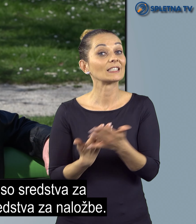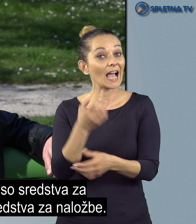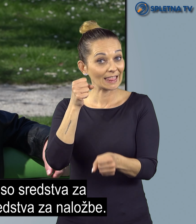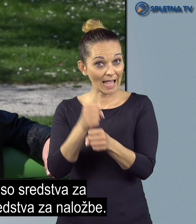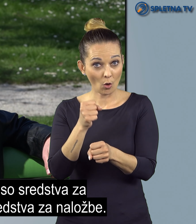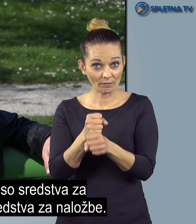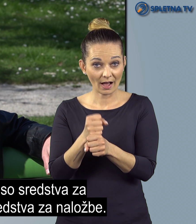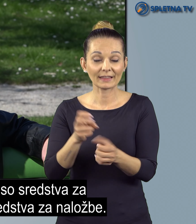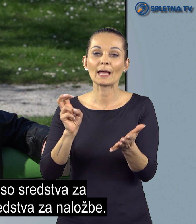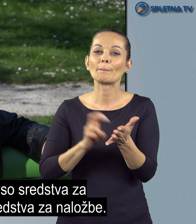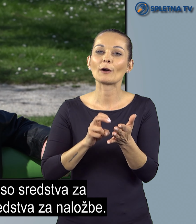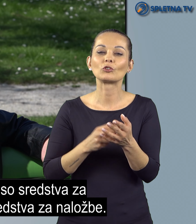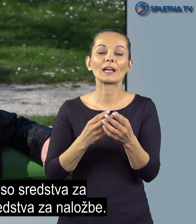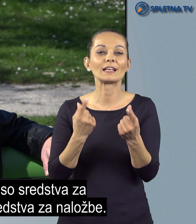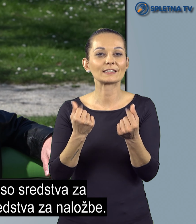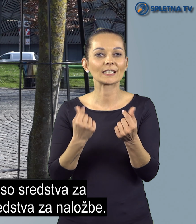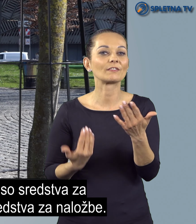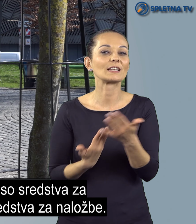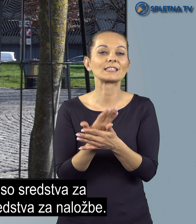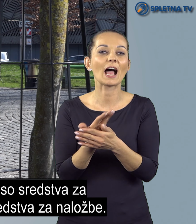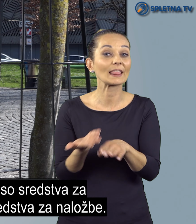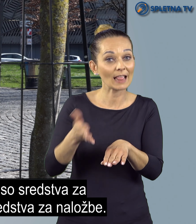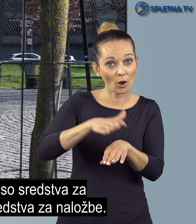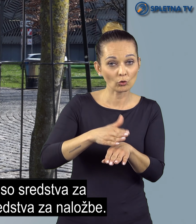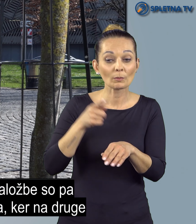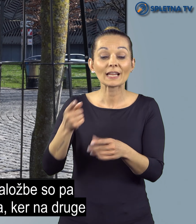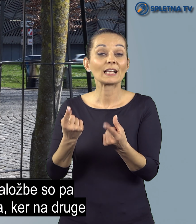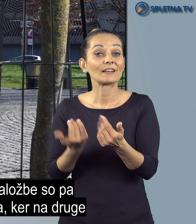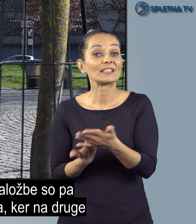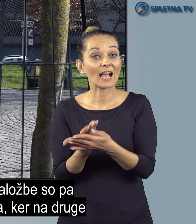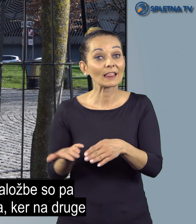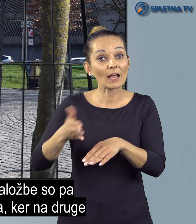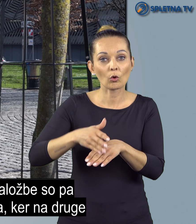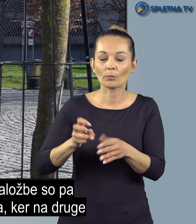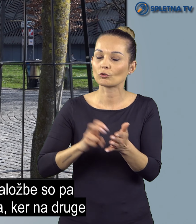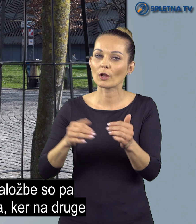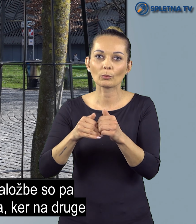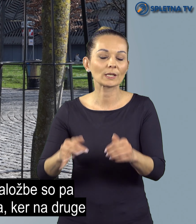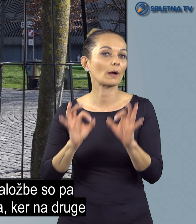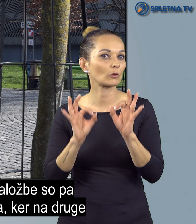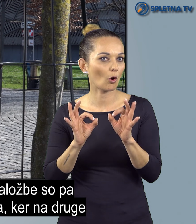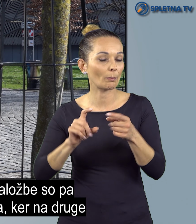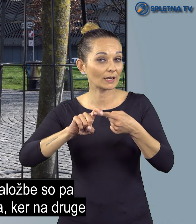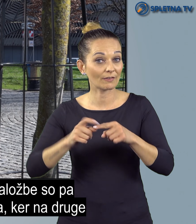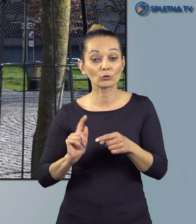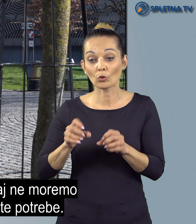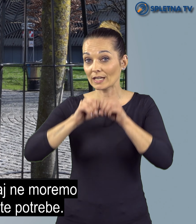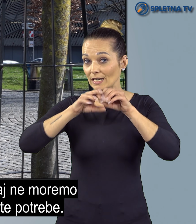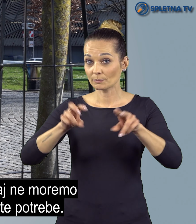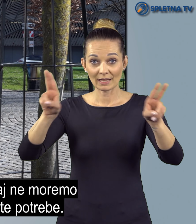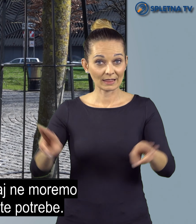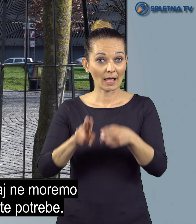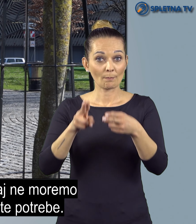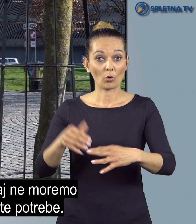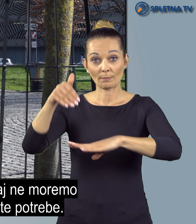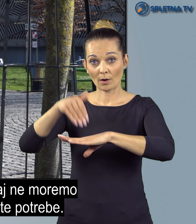delovanje, pa tudi seveda sredstva za naložbe. Sredstva za naložbe so pa sploh dragocena, ker na drugih razpisih se tukaj